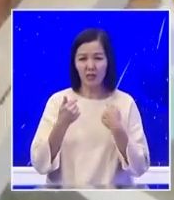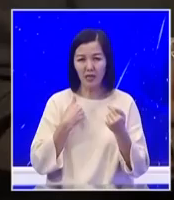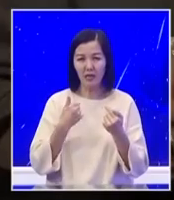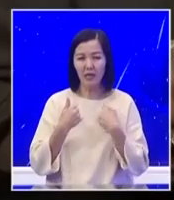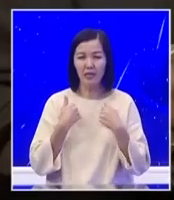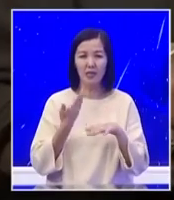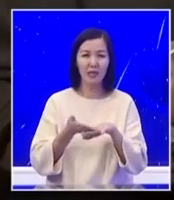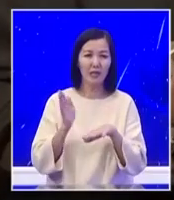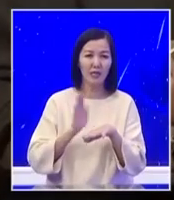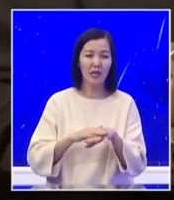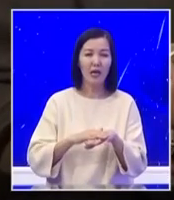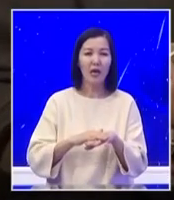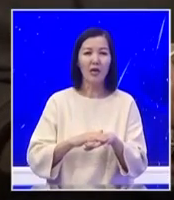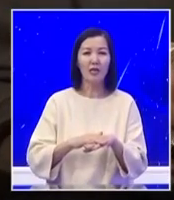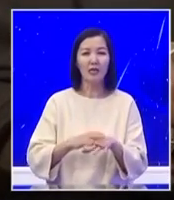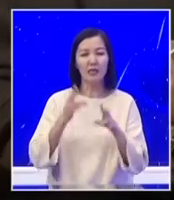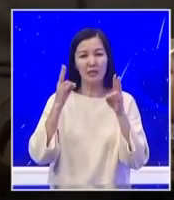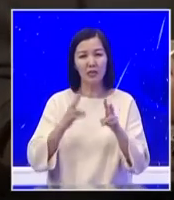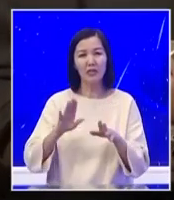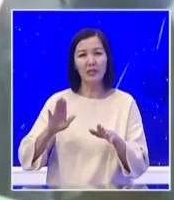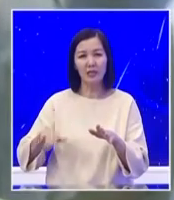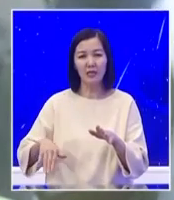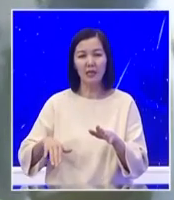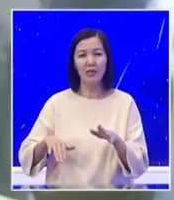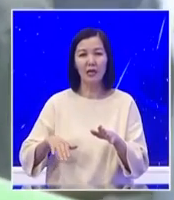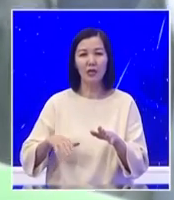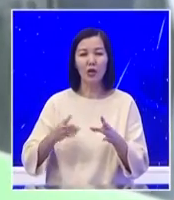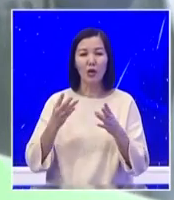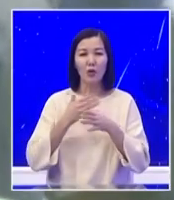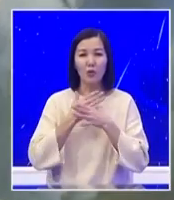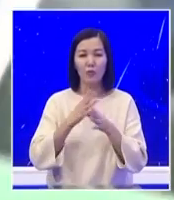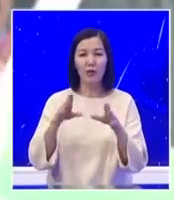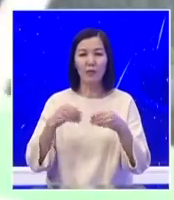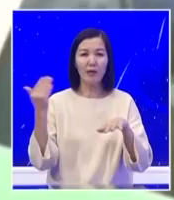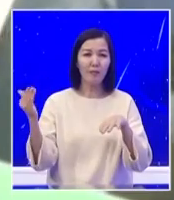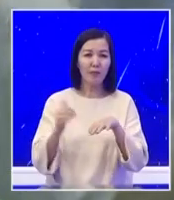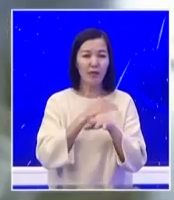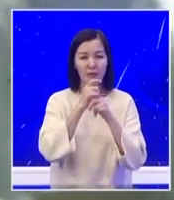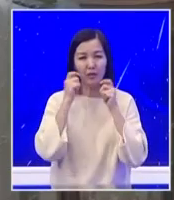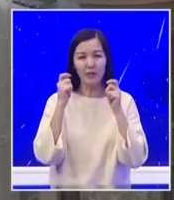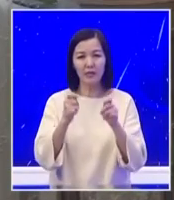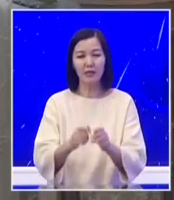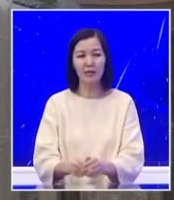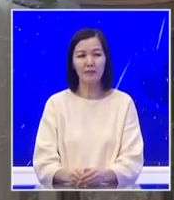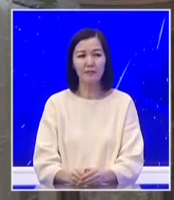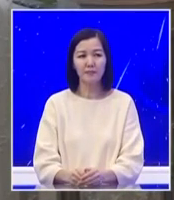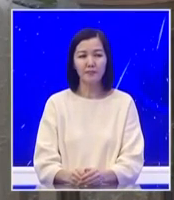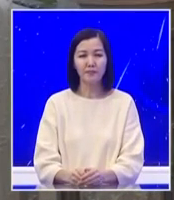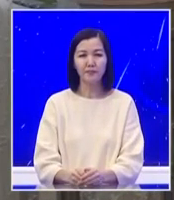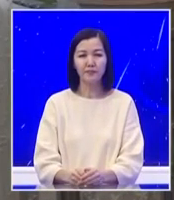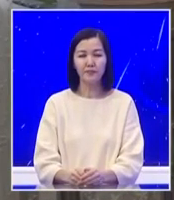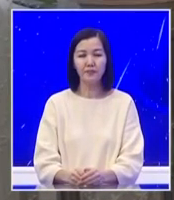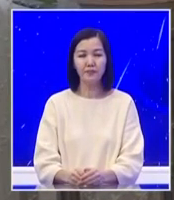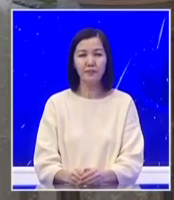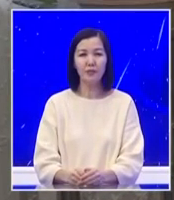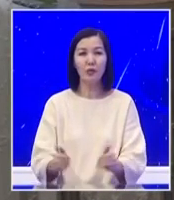еліміз тасқыннан кейін қорғансыздың күйін кештірмеді. Материалдық көмек көрсетіп, мейірімге бөледі дейді. Дети нам уже позвонили,